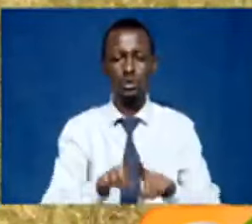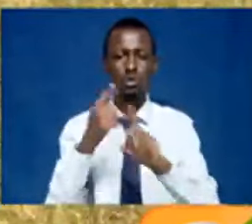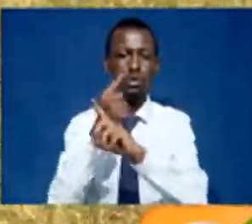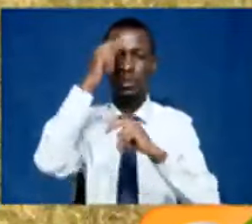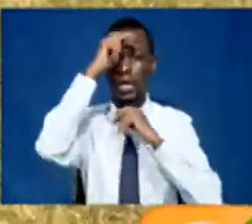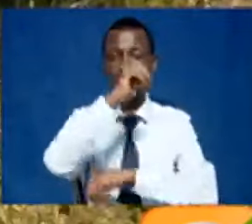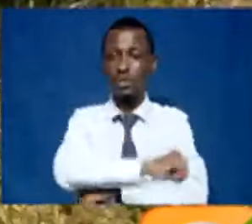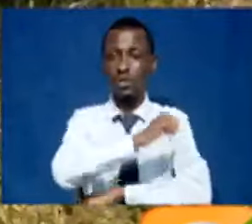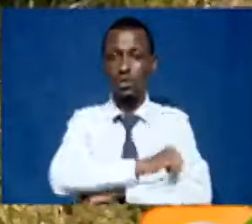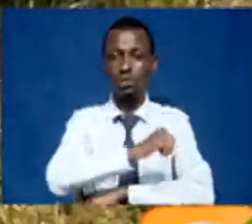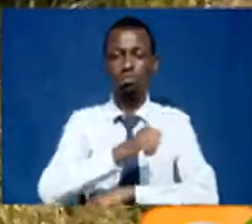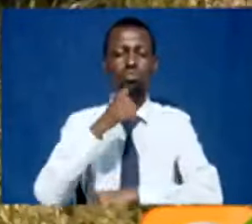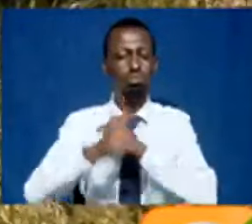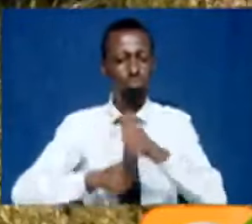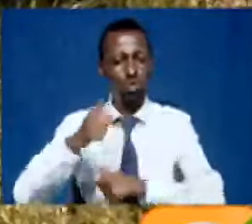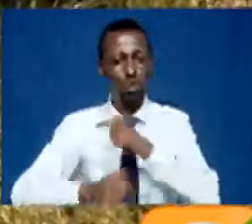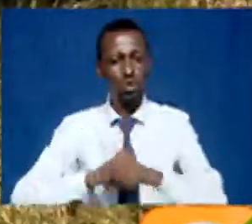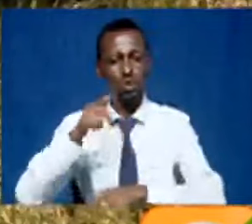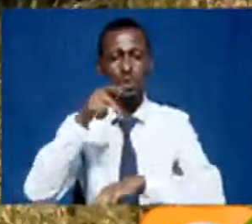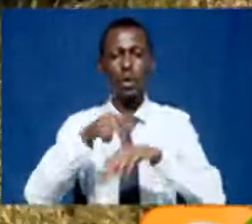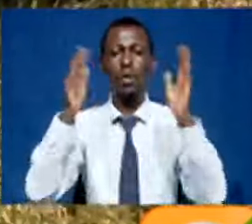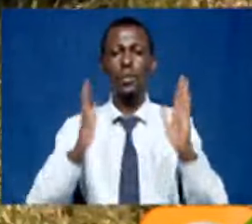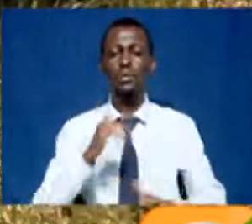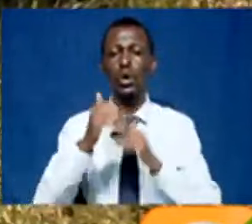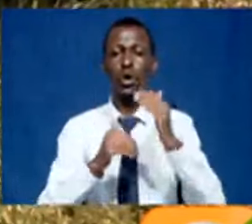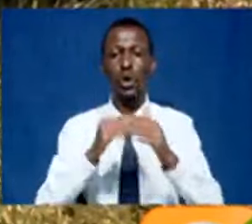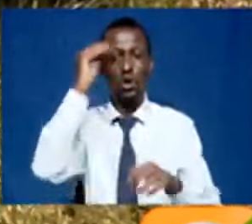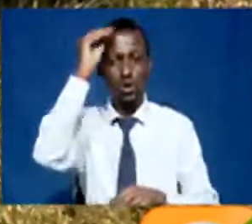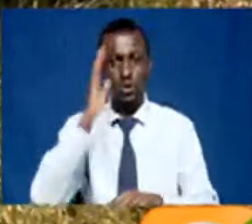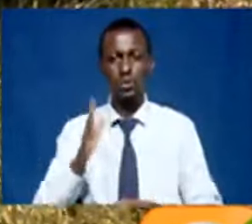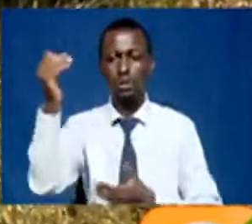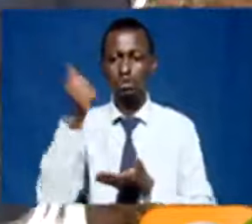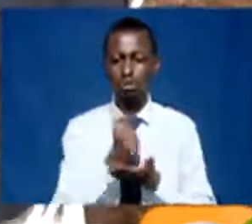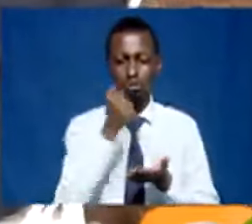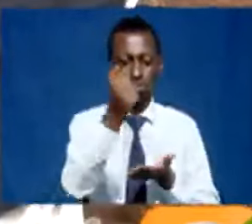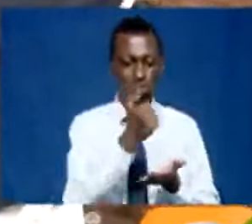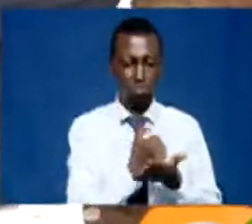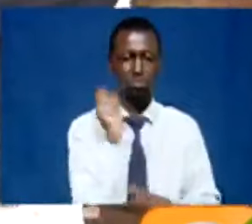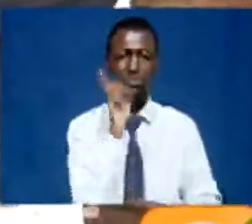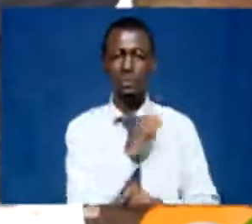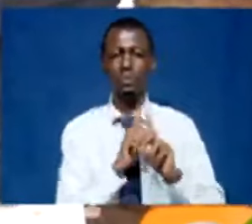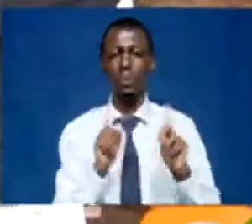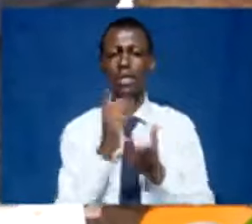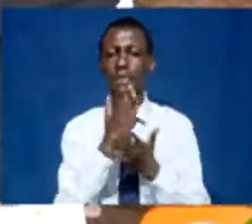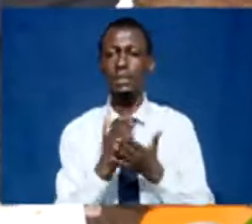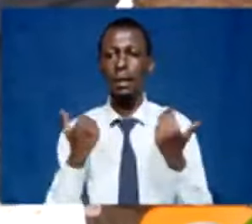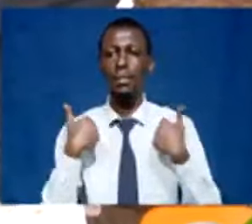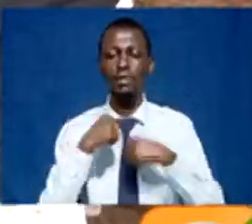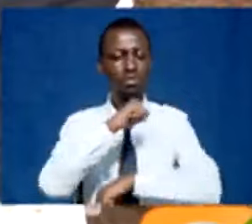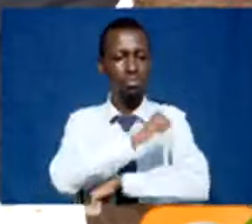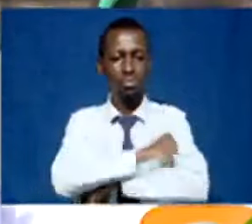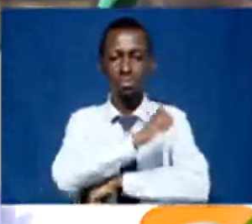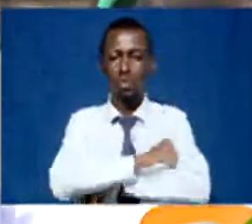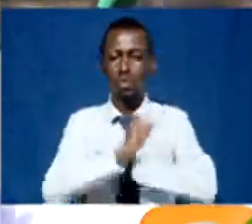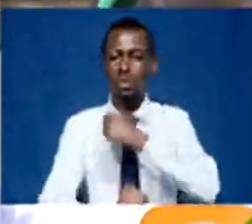School were seamless, as school heads admitted all students. However, some lacked bursaries to fund their